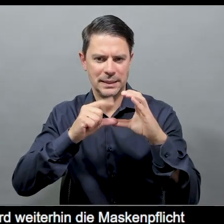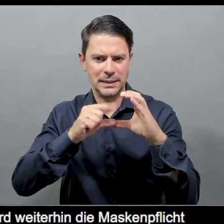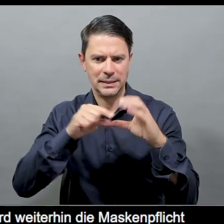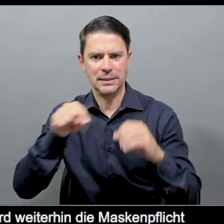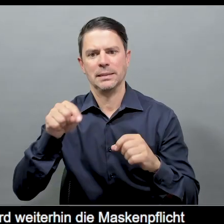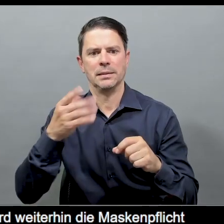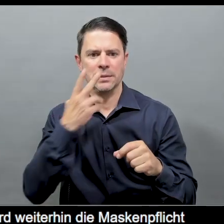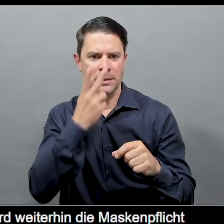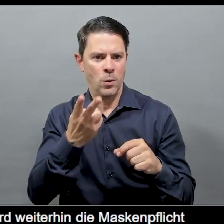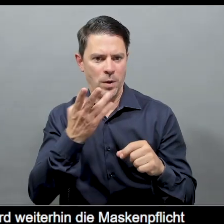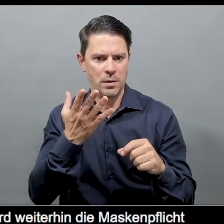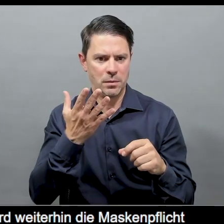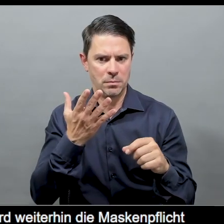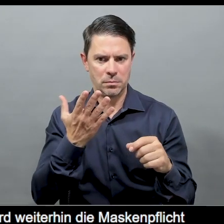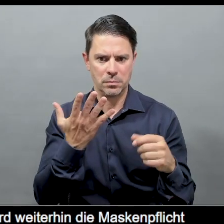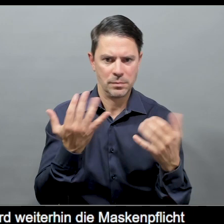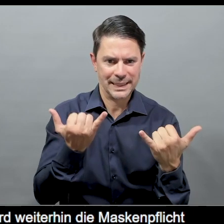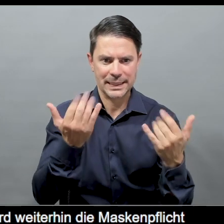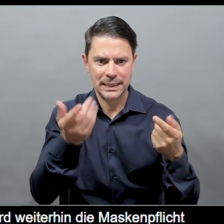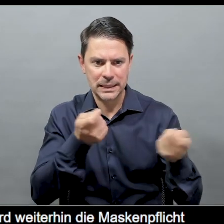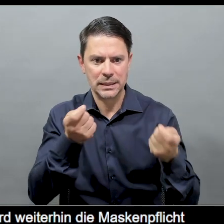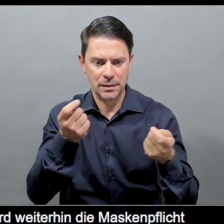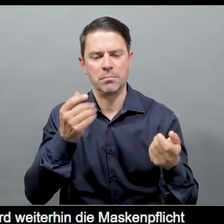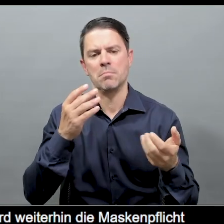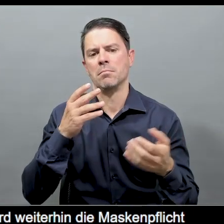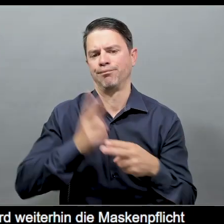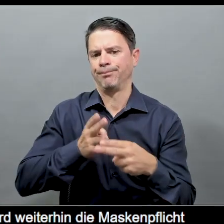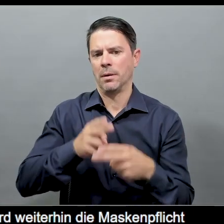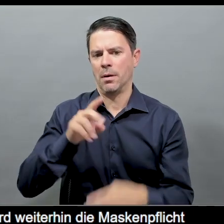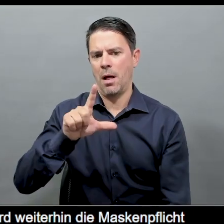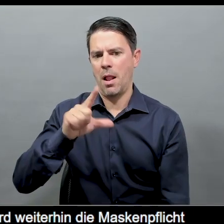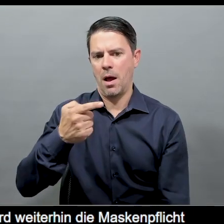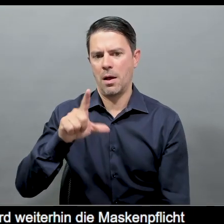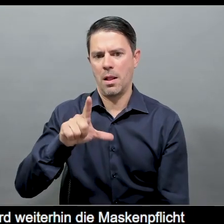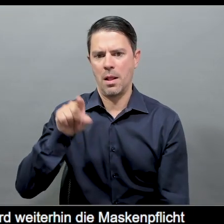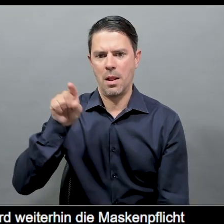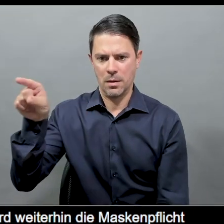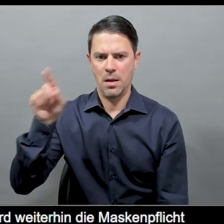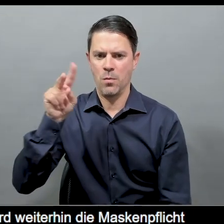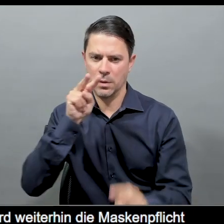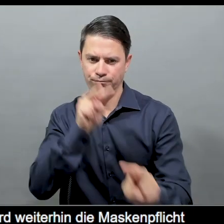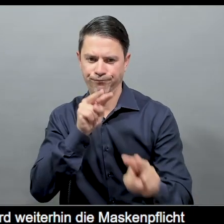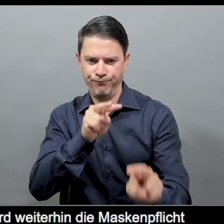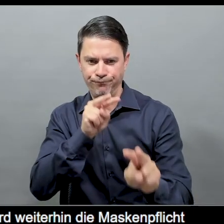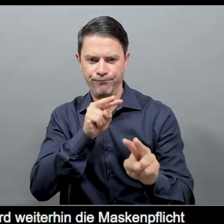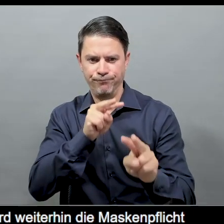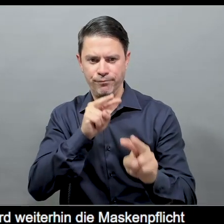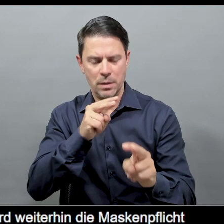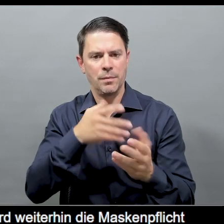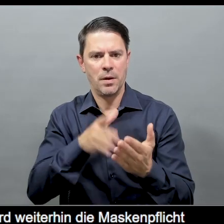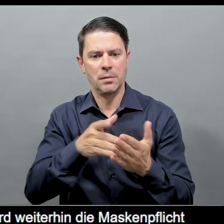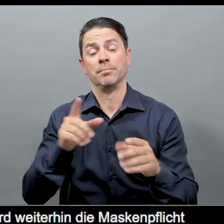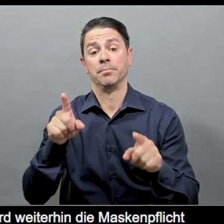natürlich müssen wir immer wissen, wie entwickelt sich die Lage. Die jetzt Neuregelung mit unserer neuen Verordnung ab dem 1.10. ohne